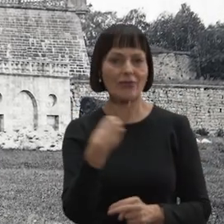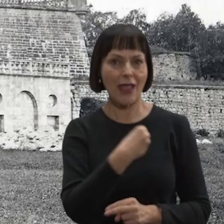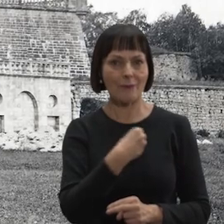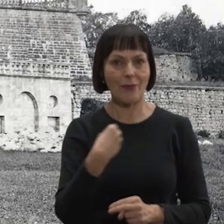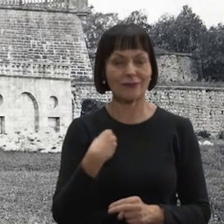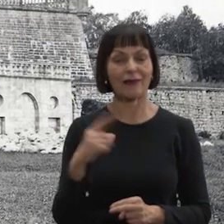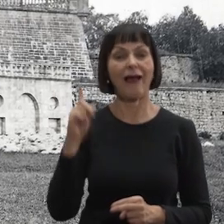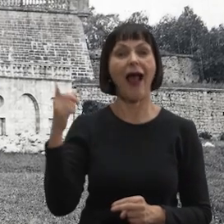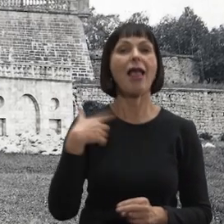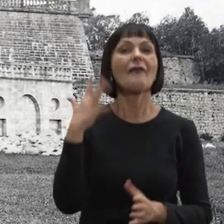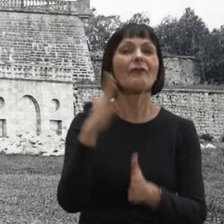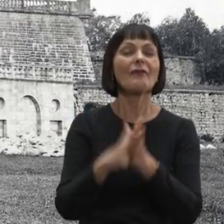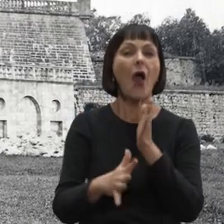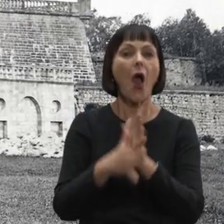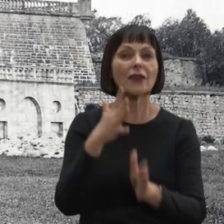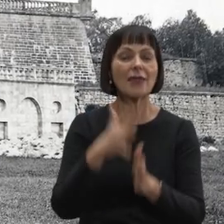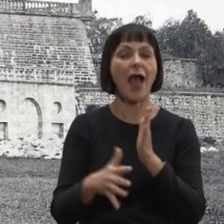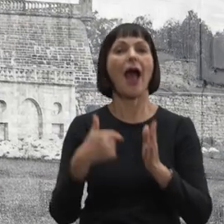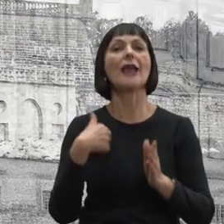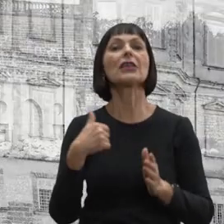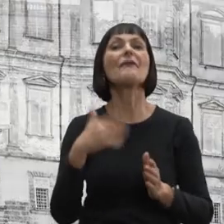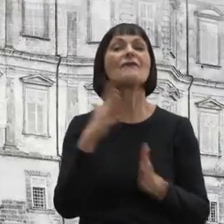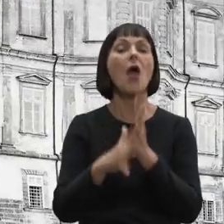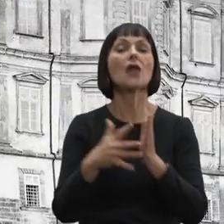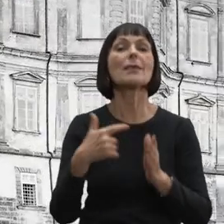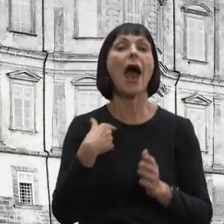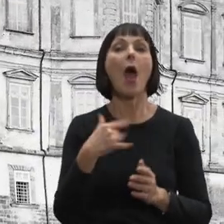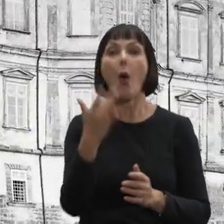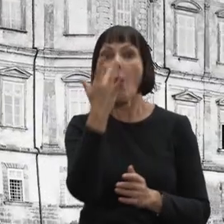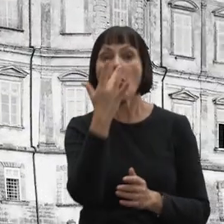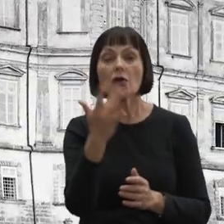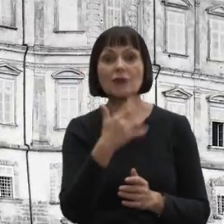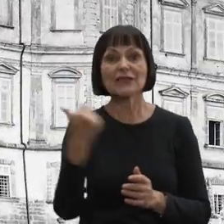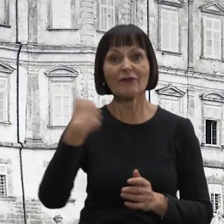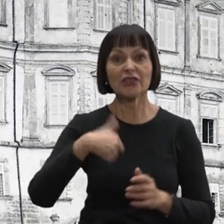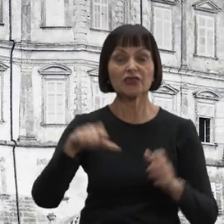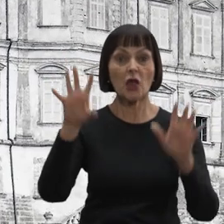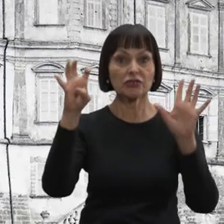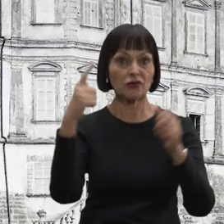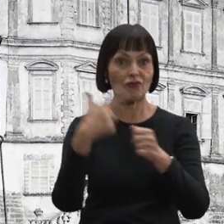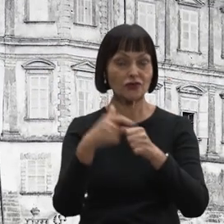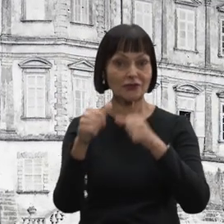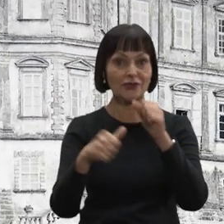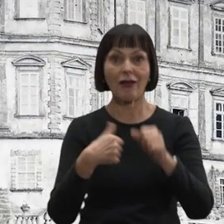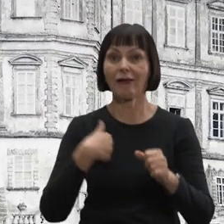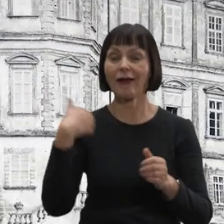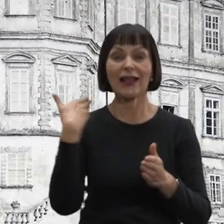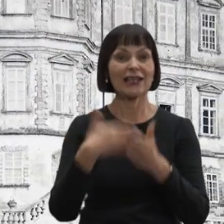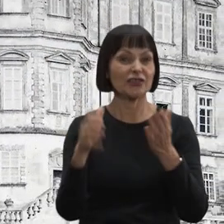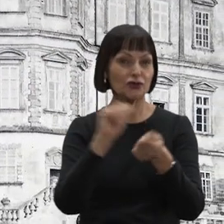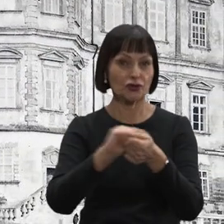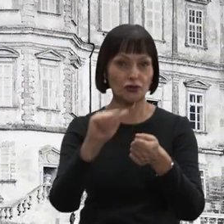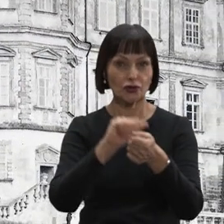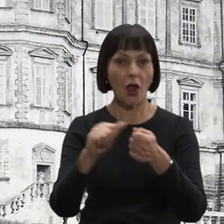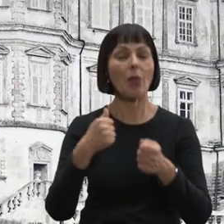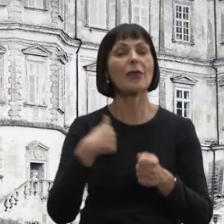działania pierwszowojenne oraz wojna bolszewicka w 1920 roku naraziły posiadłość na wiele strat, co